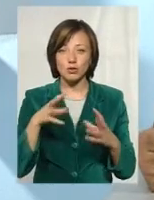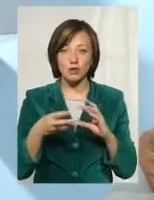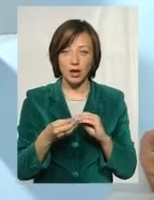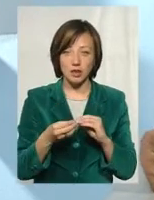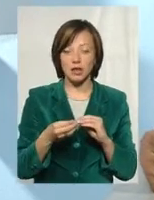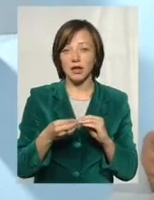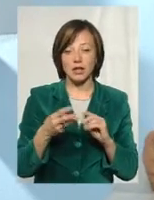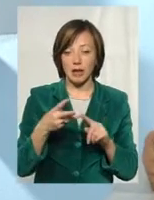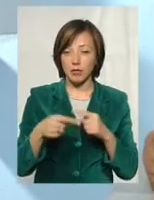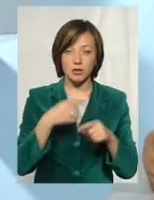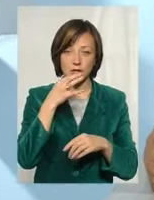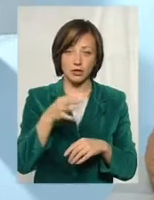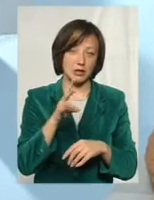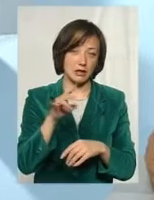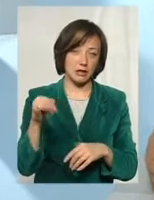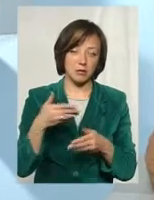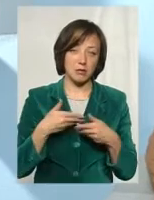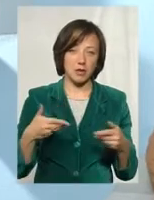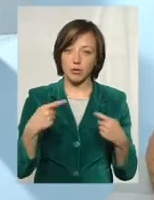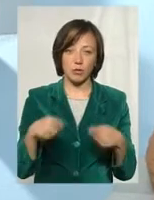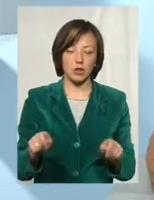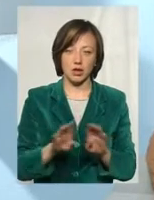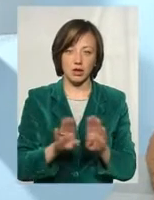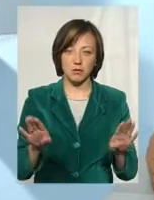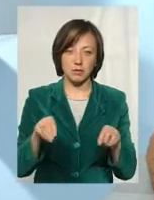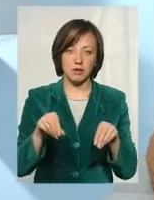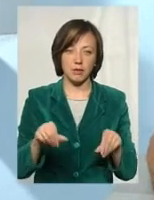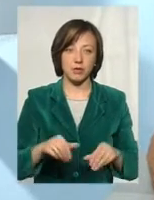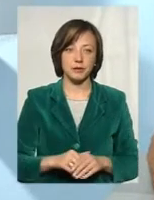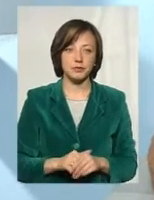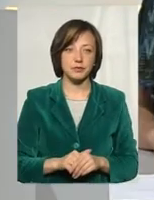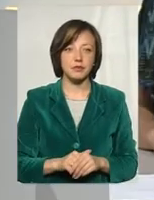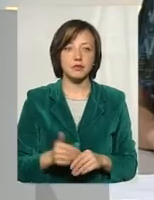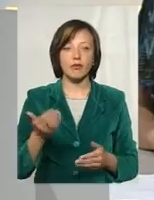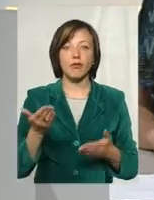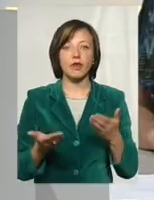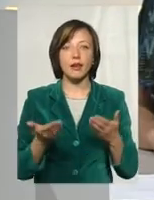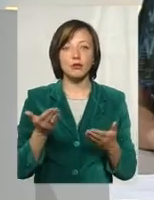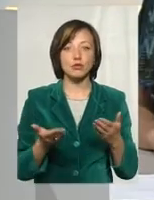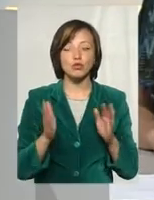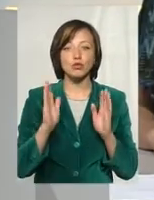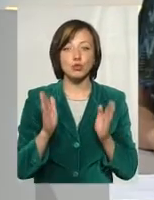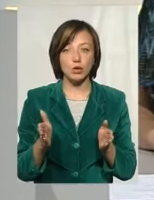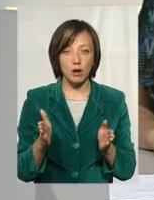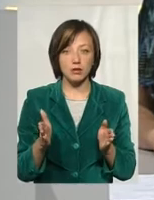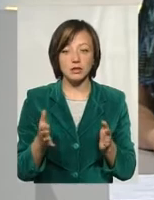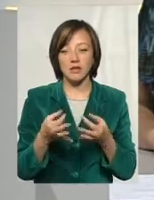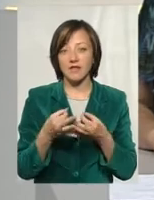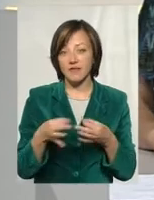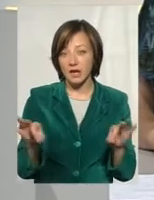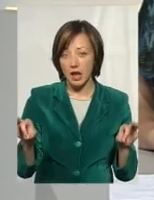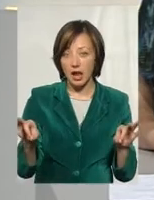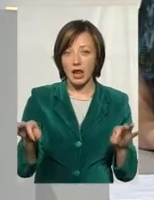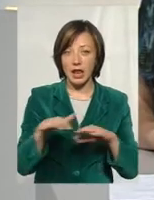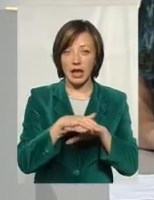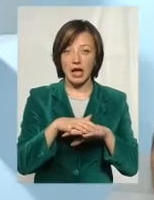третє покоління скаже, ні, ми не продаємо землі. А якщо буде вільний, ліберальний, те,